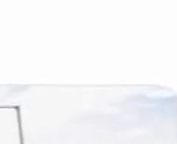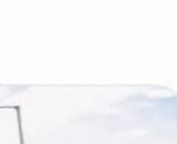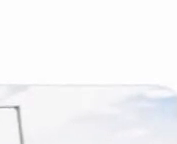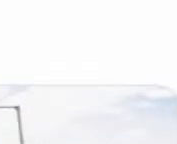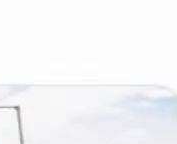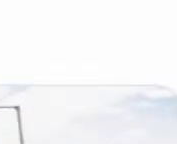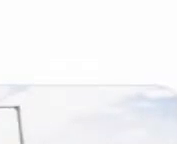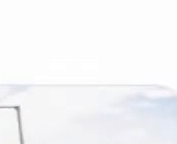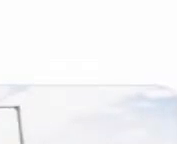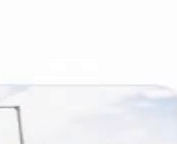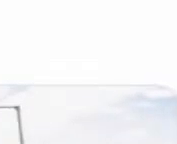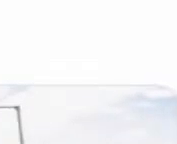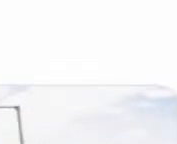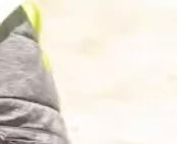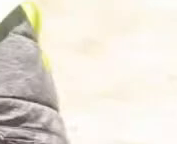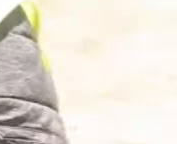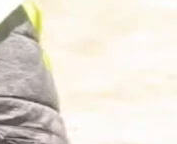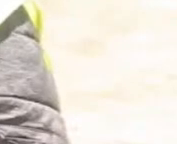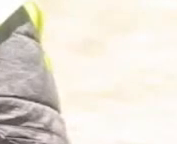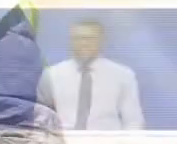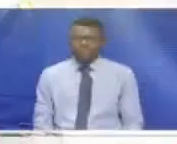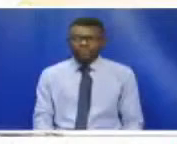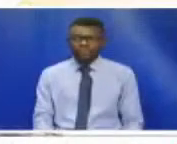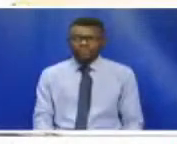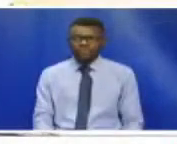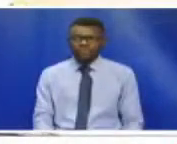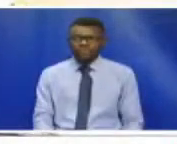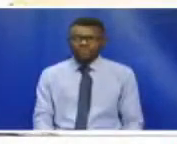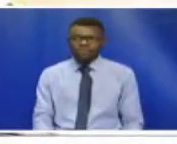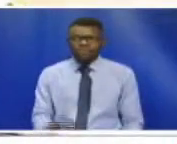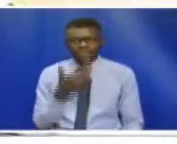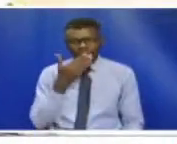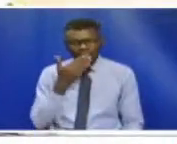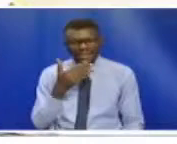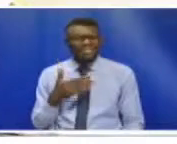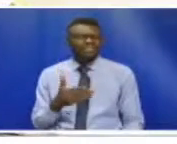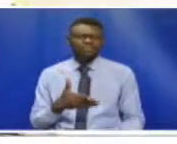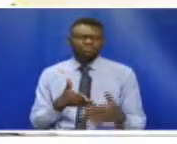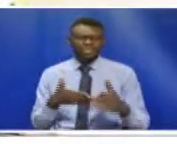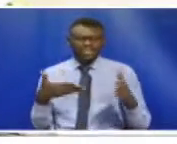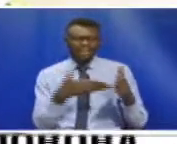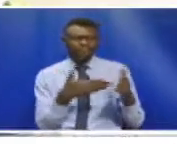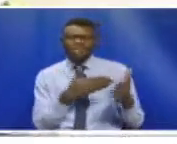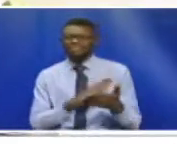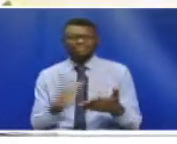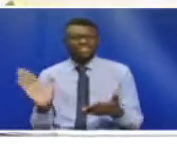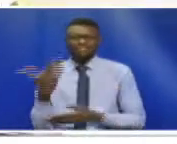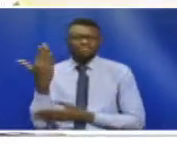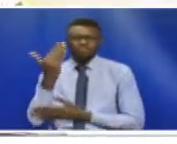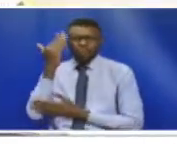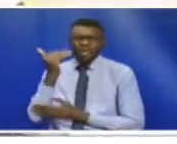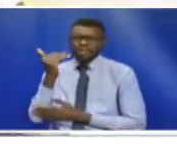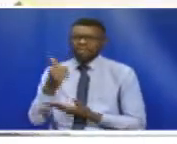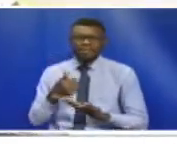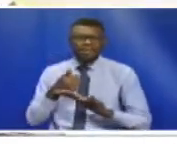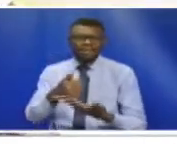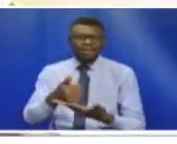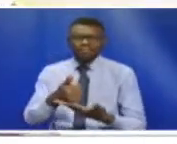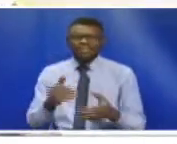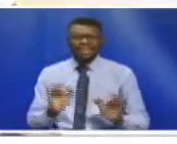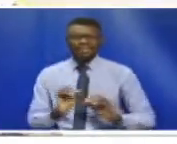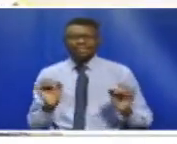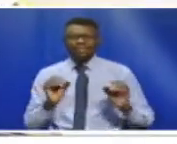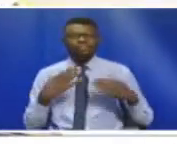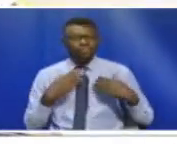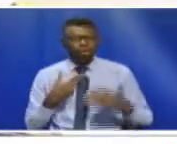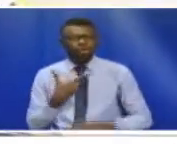hapa ni baadhi ya maoni ya Wakenya. Naona tu curfew lazima itolewe kwa sababu haisaidi mtu sahi. Watu wanako